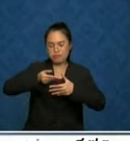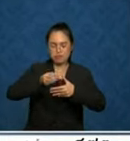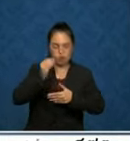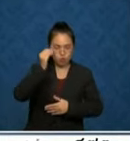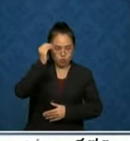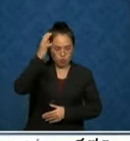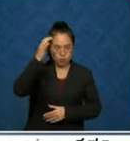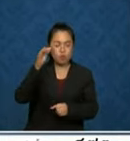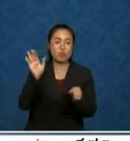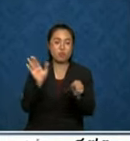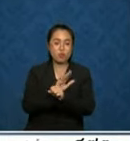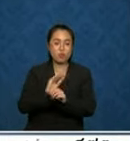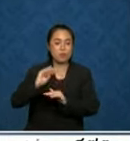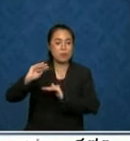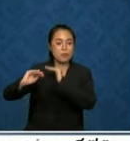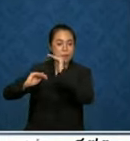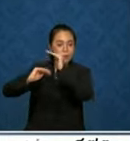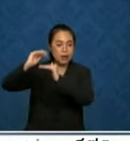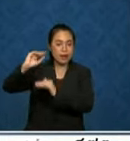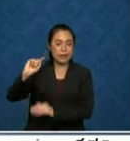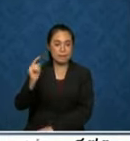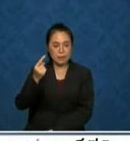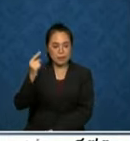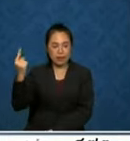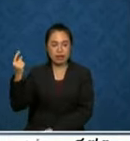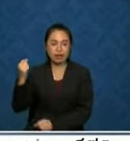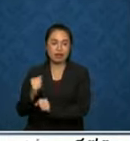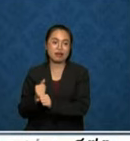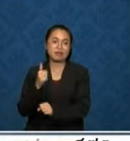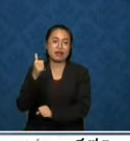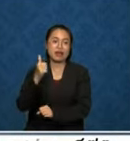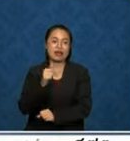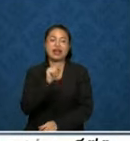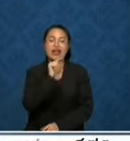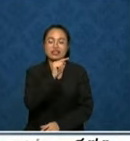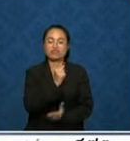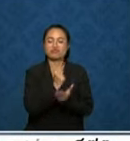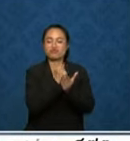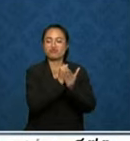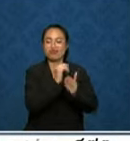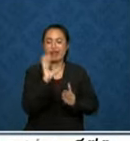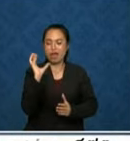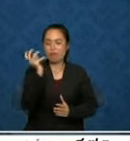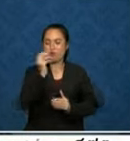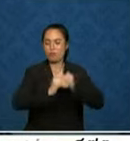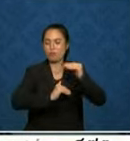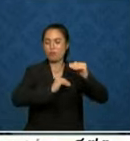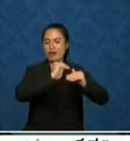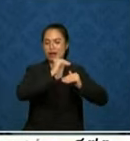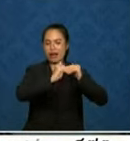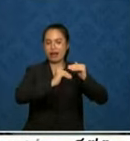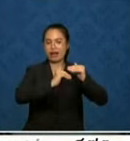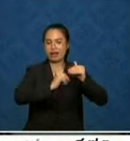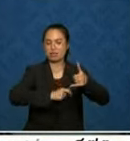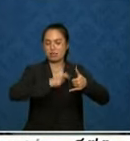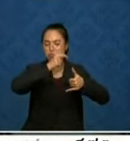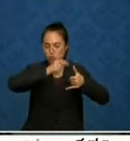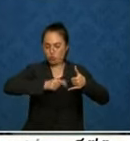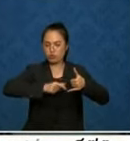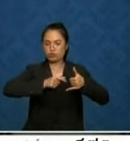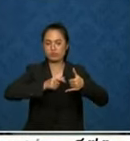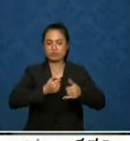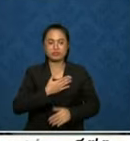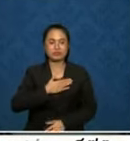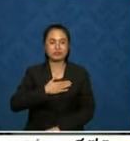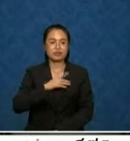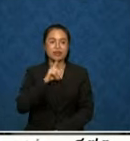บูรณ์พัฒนาสิ่งใหม่ๆและนี่คือสิ่งที่ทำให้โลกของเราก้าวหน้ามาถึงทุกวันนี้ค่ะท่านประธานดิฉันขอตั้งคำถาม